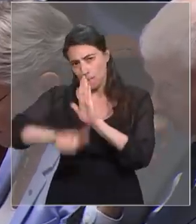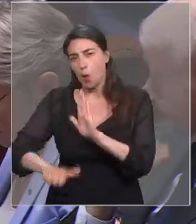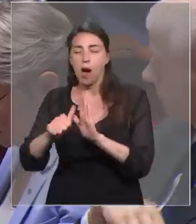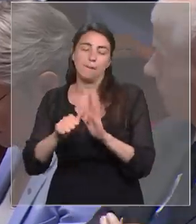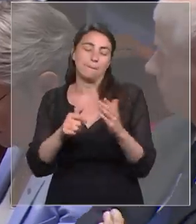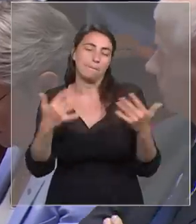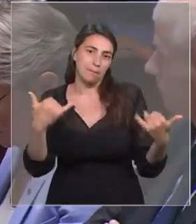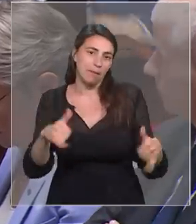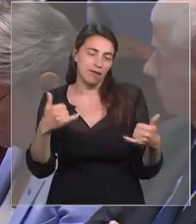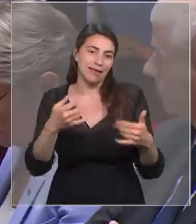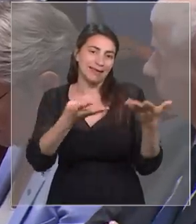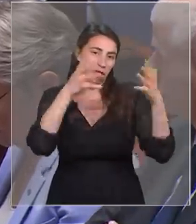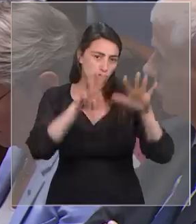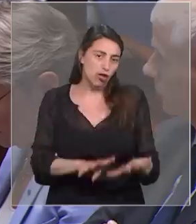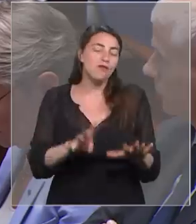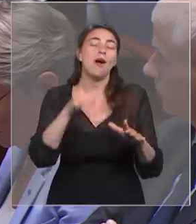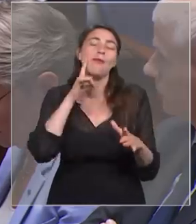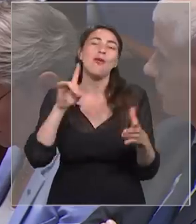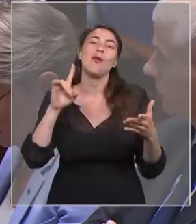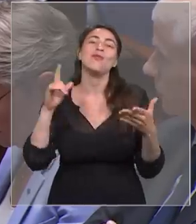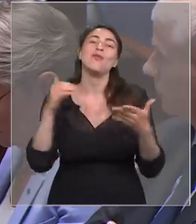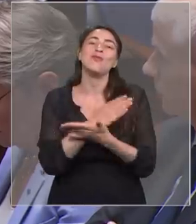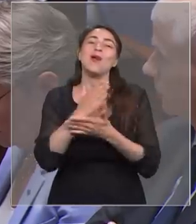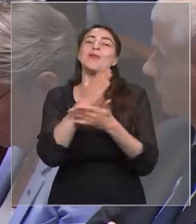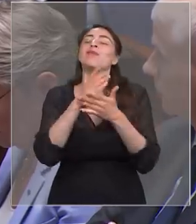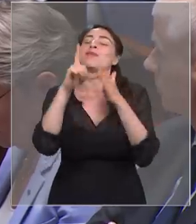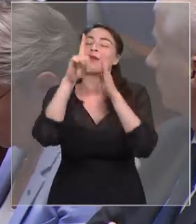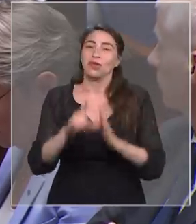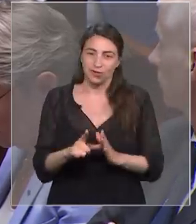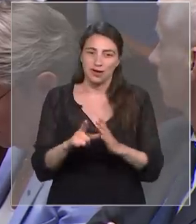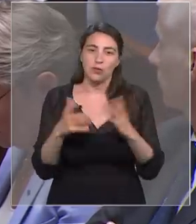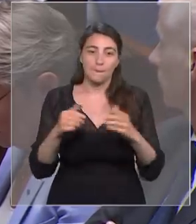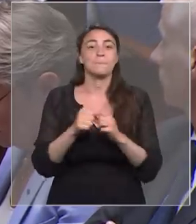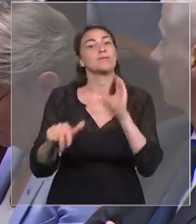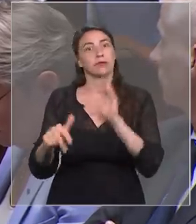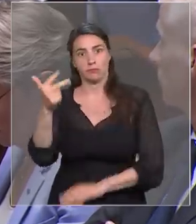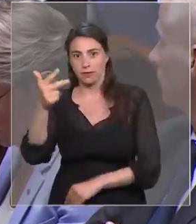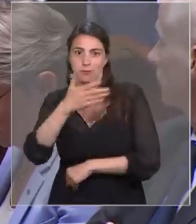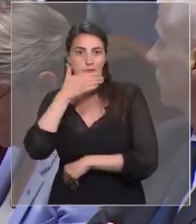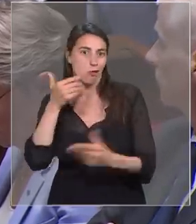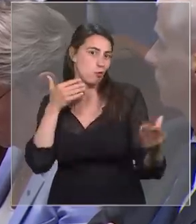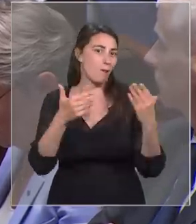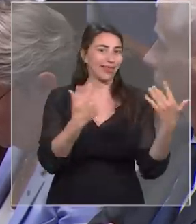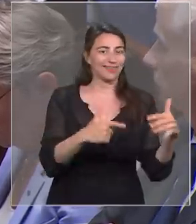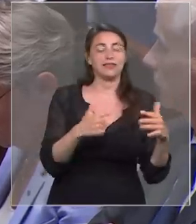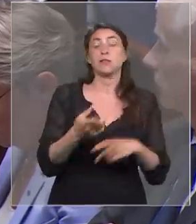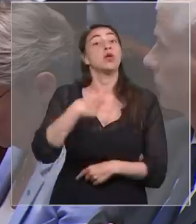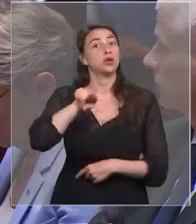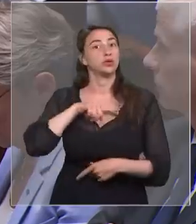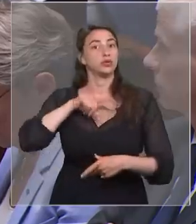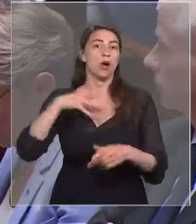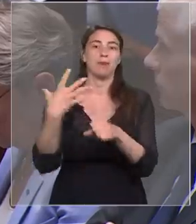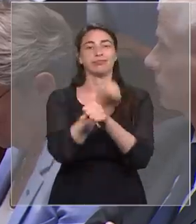œuvre dans le cadre du projet de loi Industrie verte que j'ai l'honneur de porter avec Bruno Le Maire, mais on n'est pas loin, 13 c'est mieux que 17, on a réussi à obtenir l'autorisation. Vous l'avez